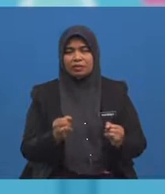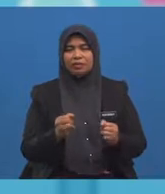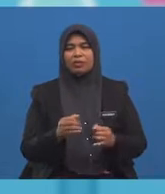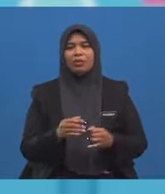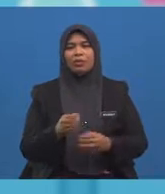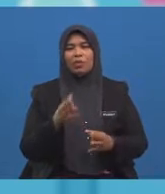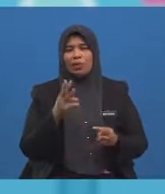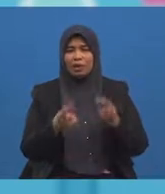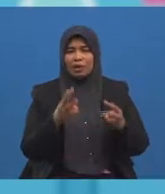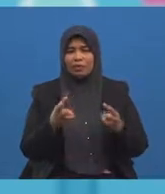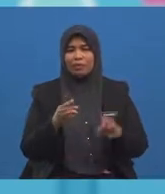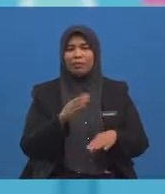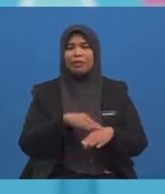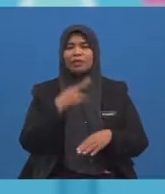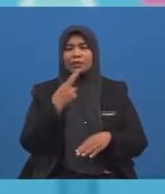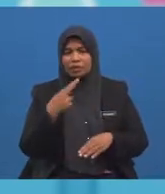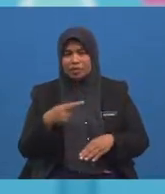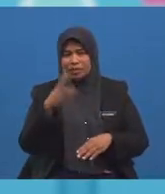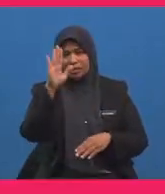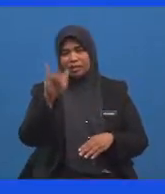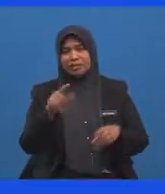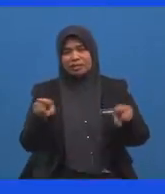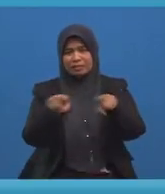pada usia yang sama.